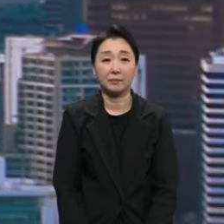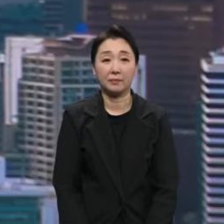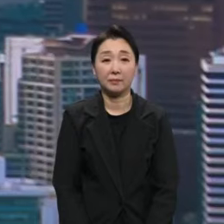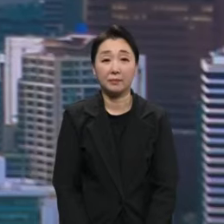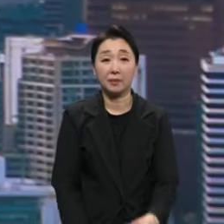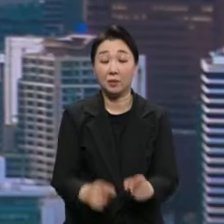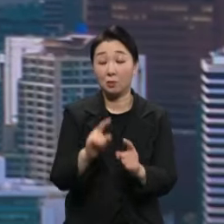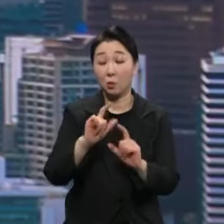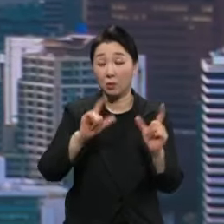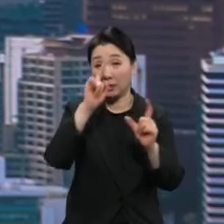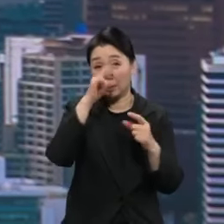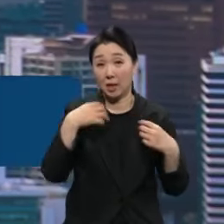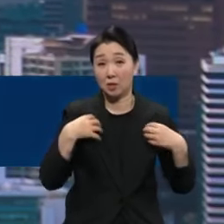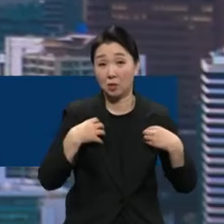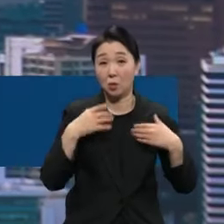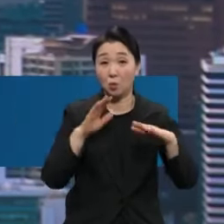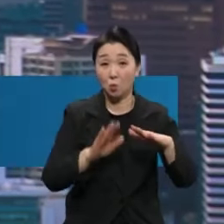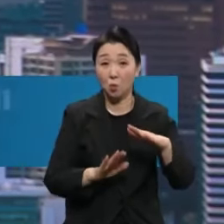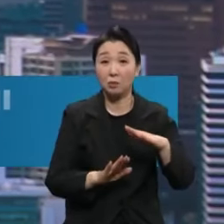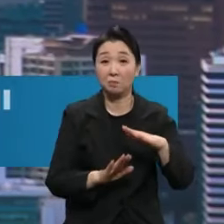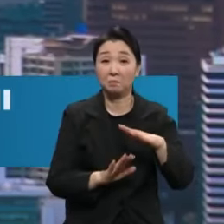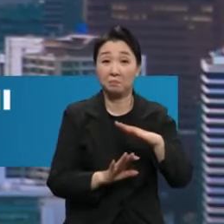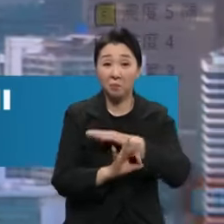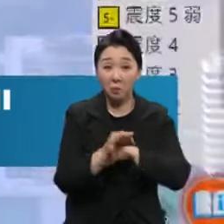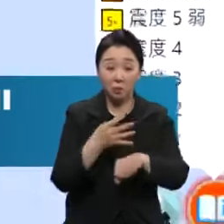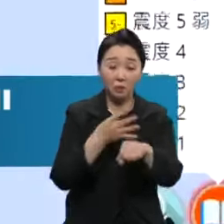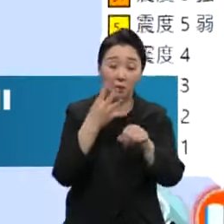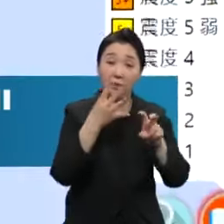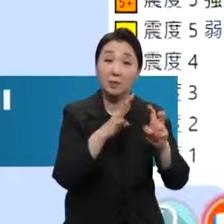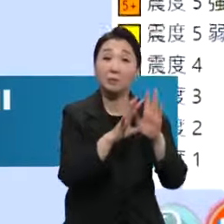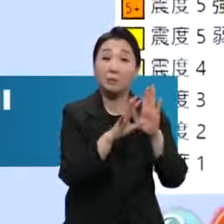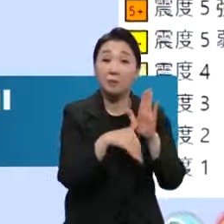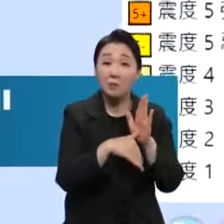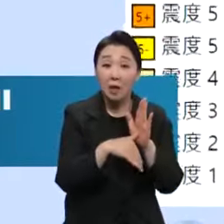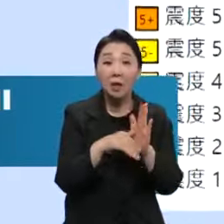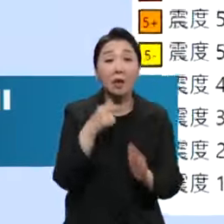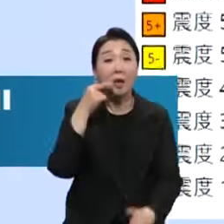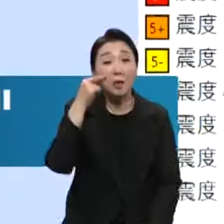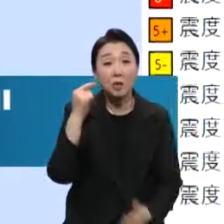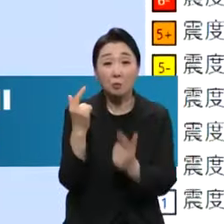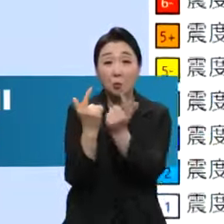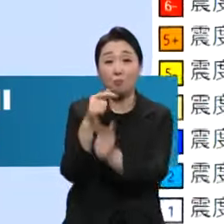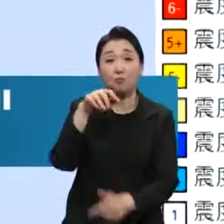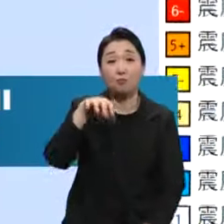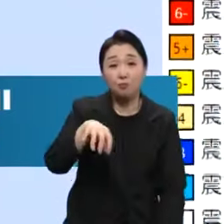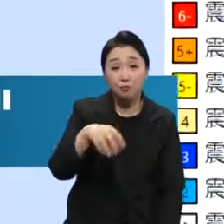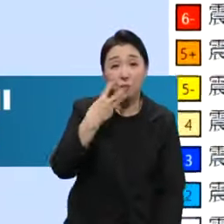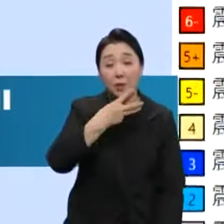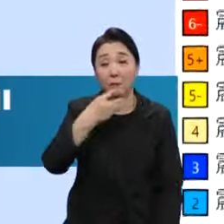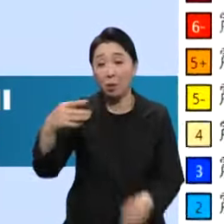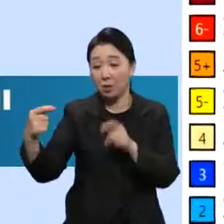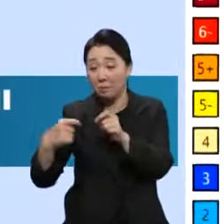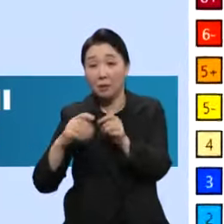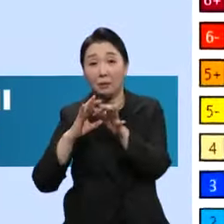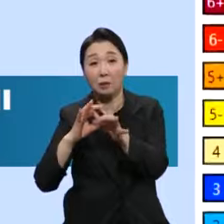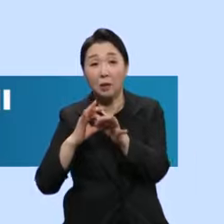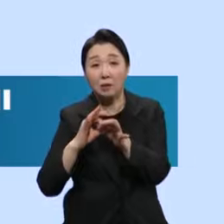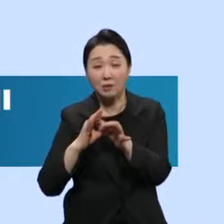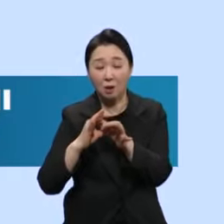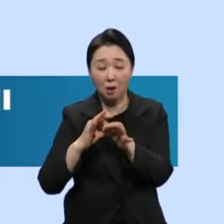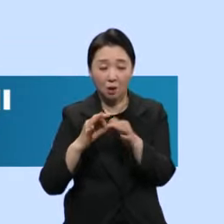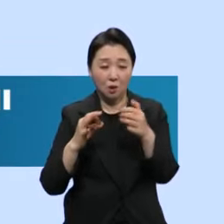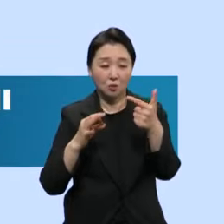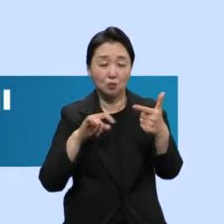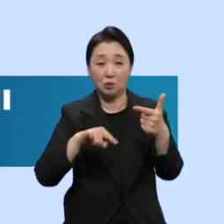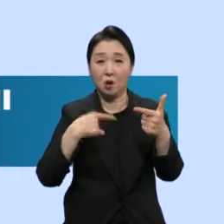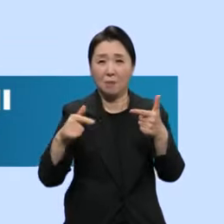일본 기상청이 오늘 오전 4시 20분쯤 일본 혼슈 북부 이와테현 태평양 연안에서 규모 6.1의